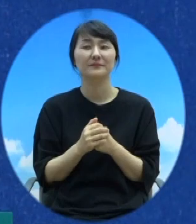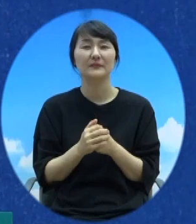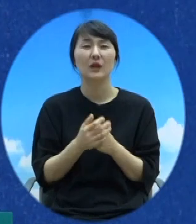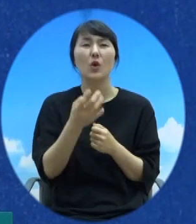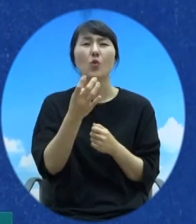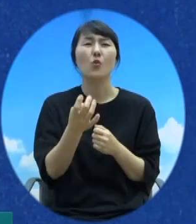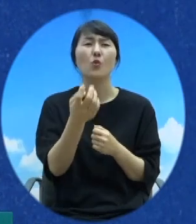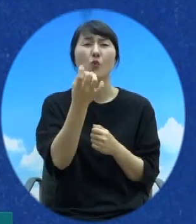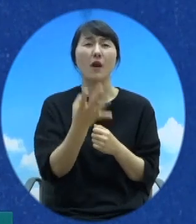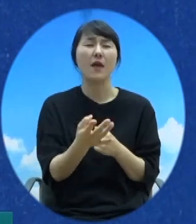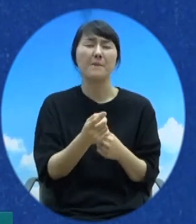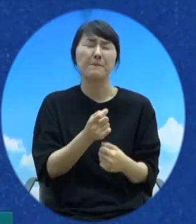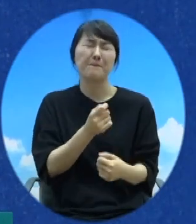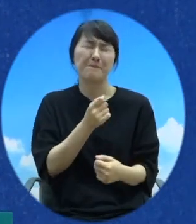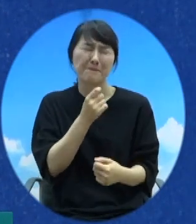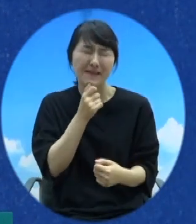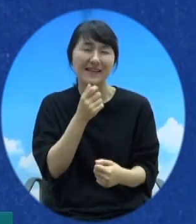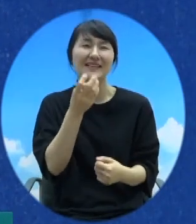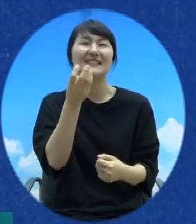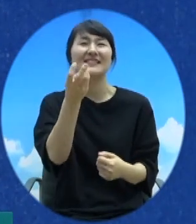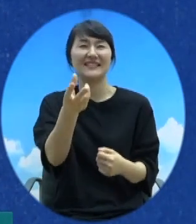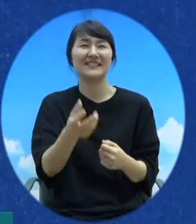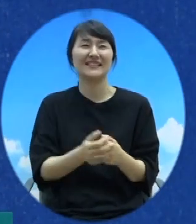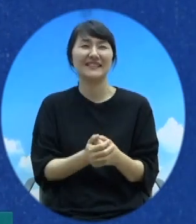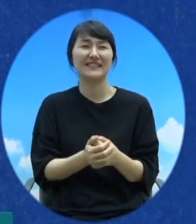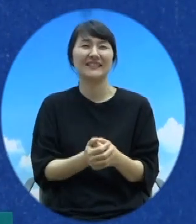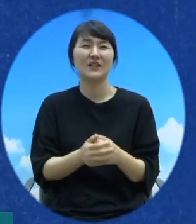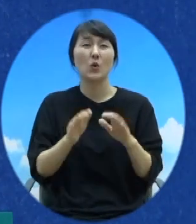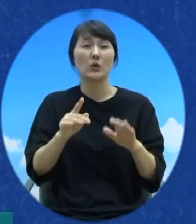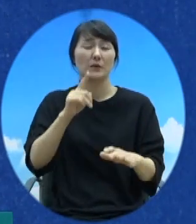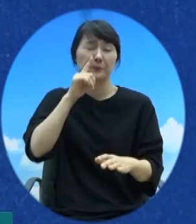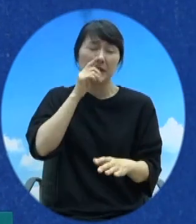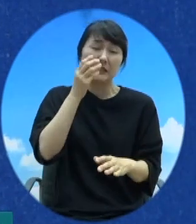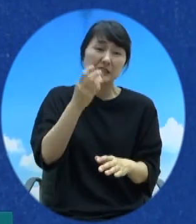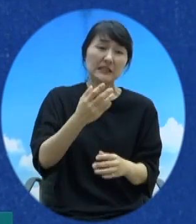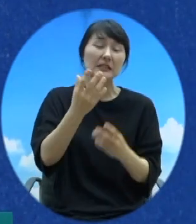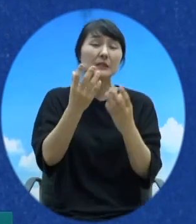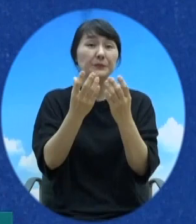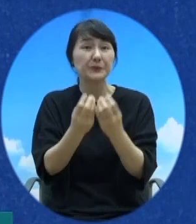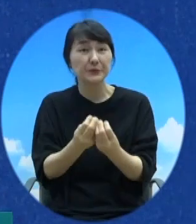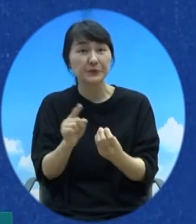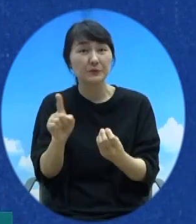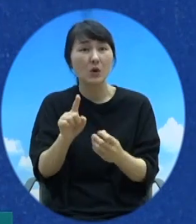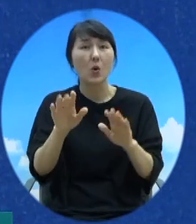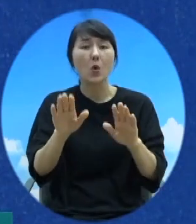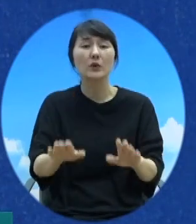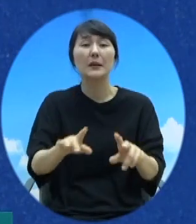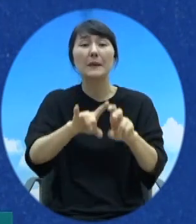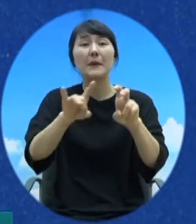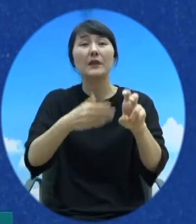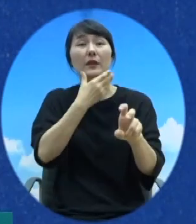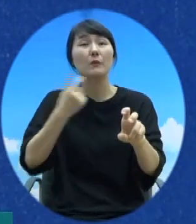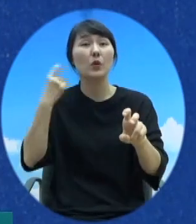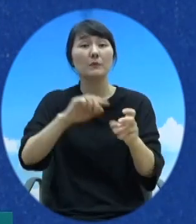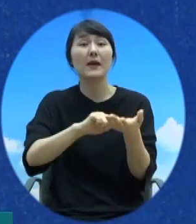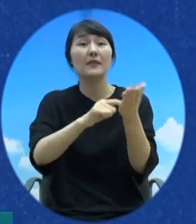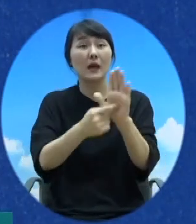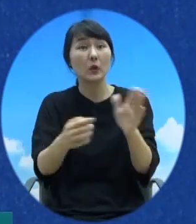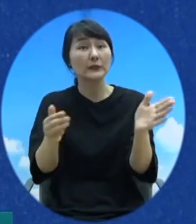작은 씨앗입니다. 오늘 이 겨자씨의 비유는 오늘 마태복음에도